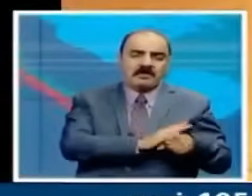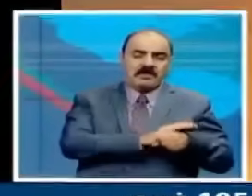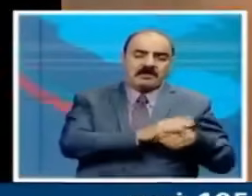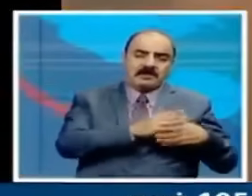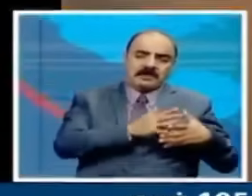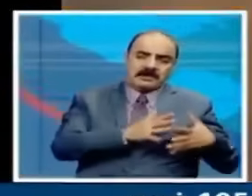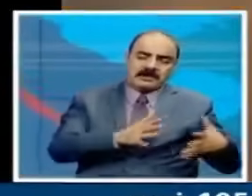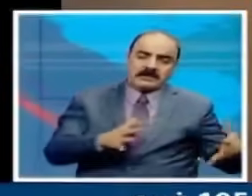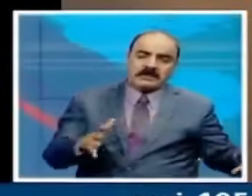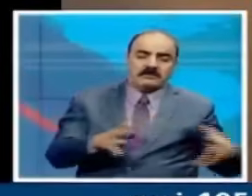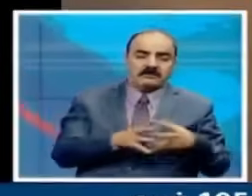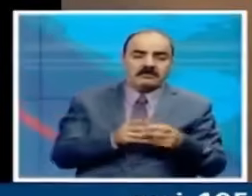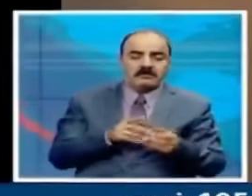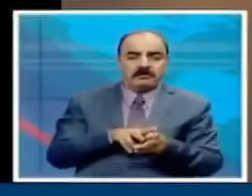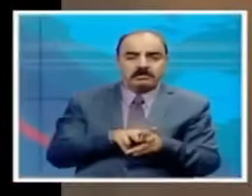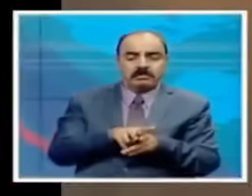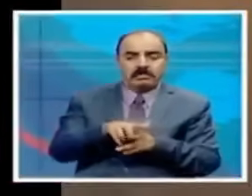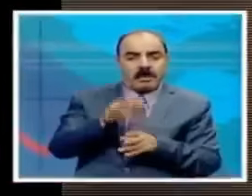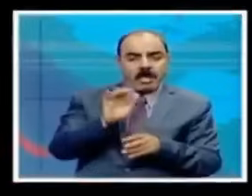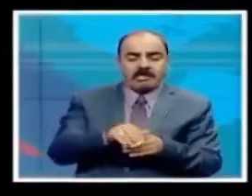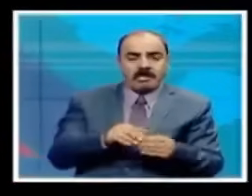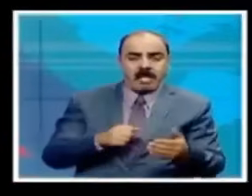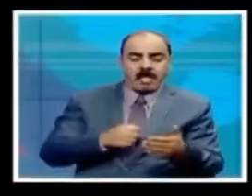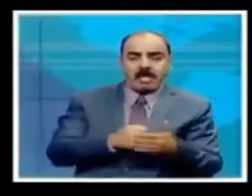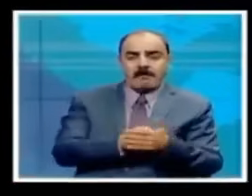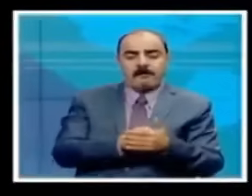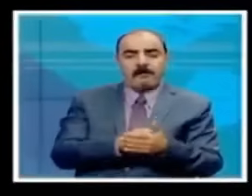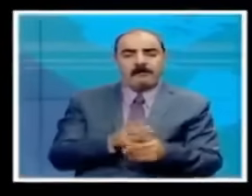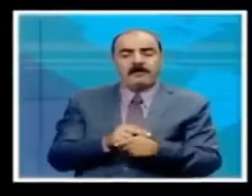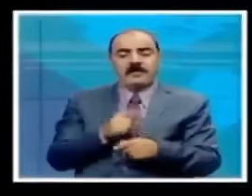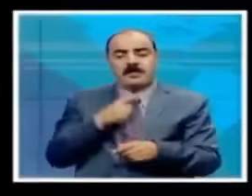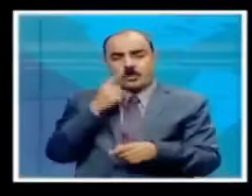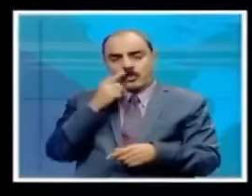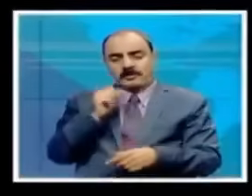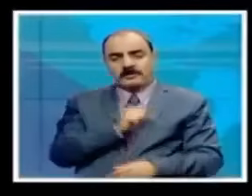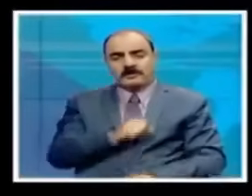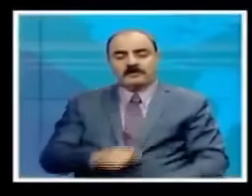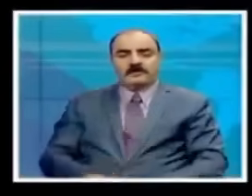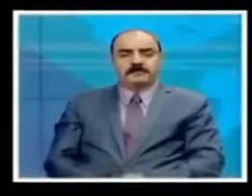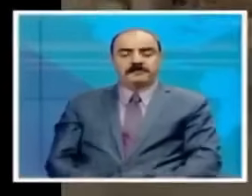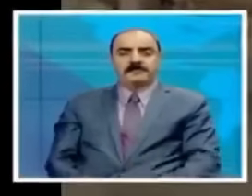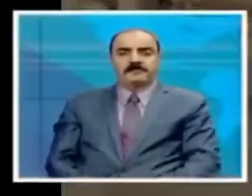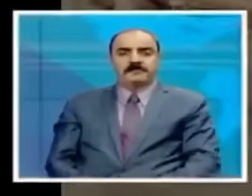وآلياته في محاور التقدم شرق وجنوب وغرب مدينة خان يونس.